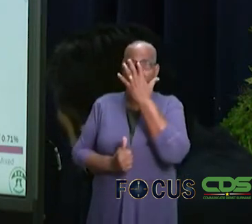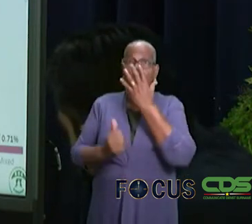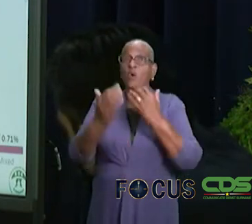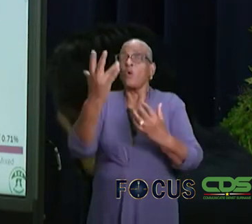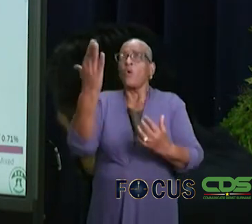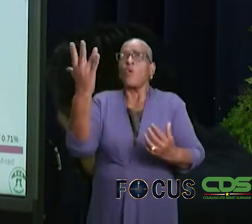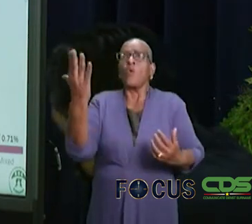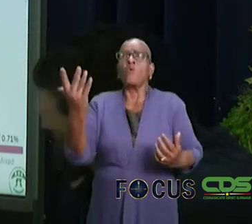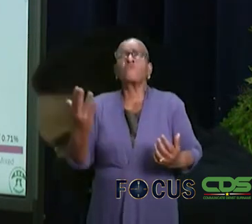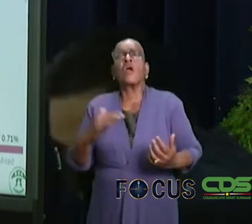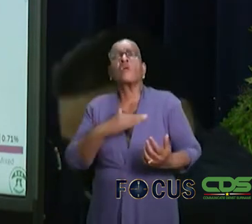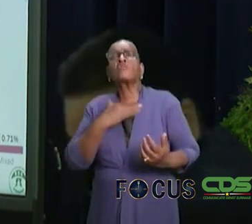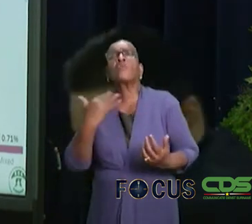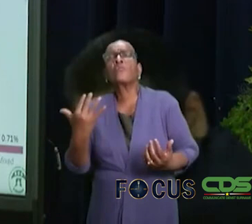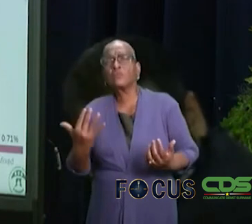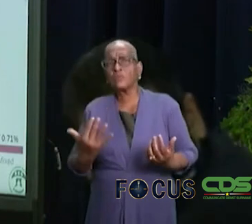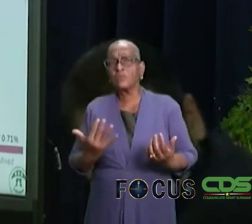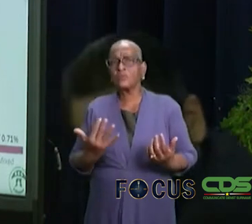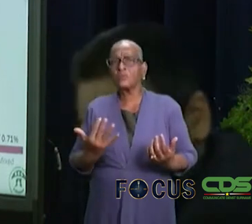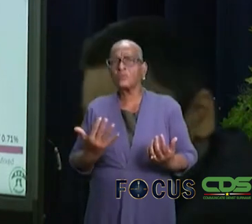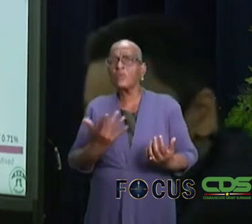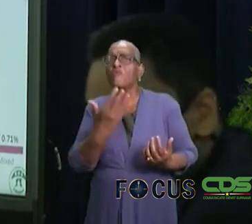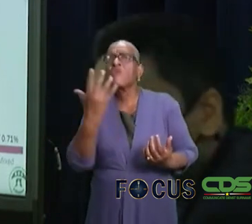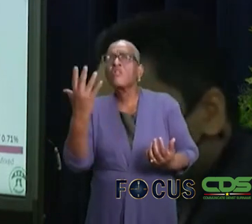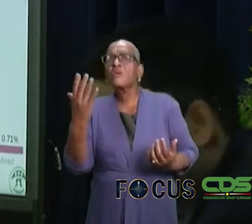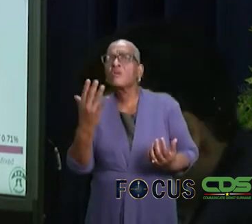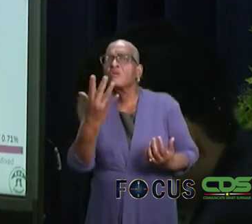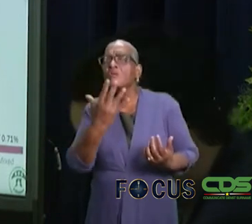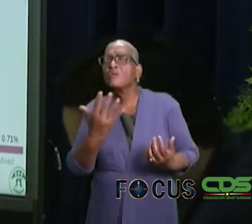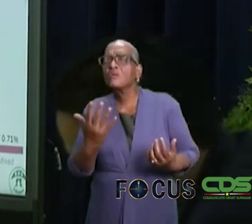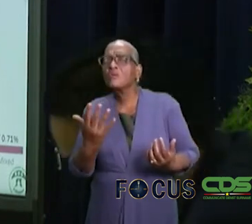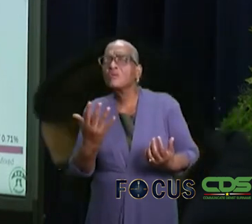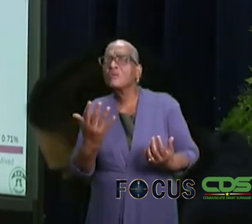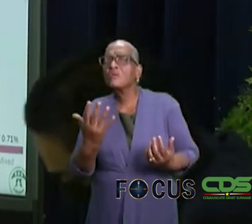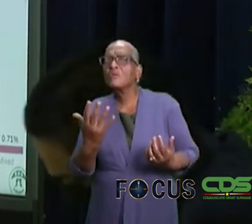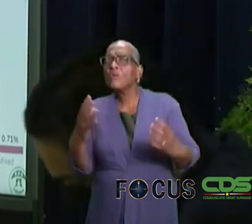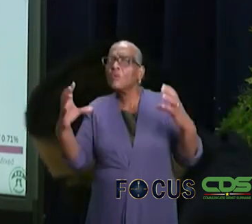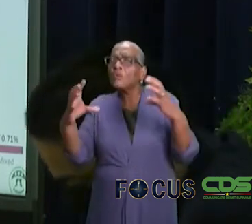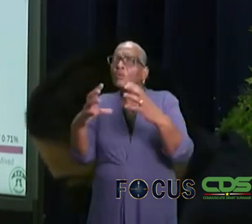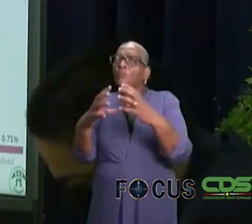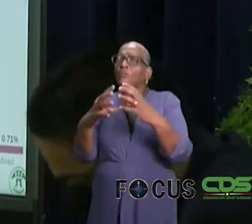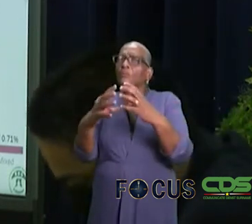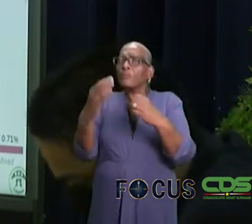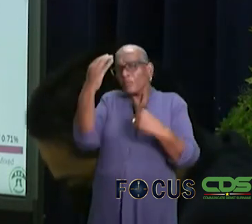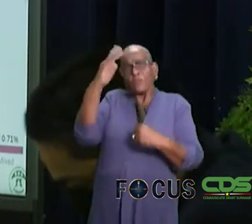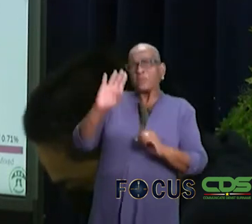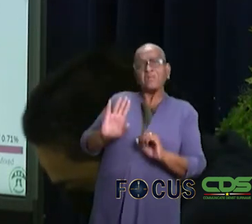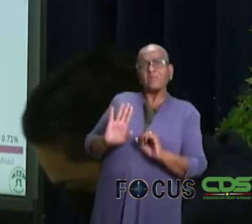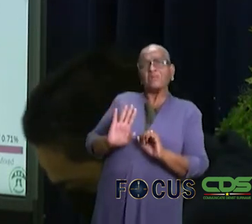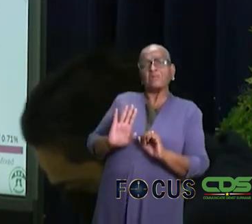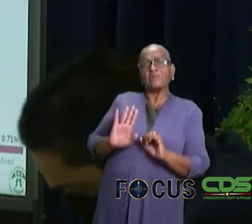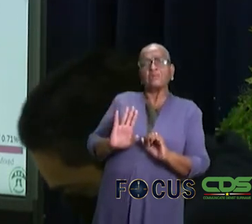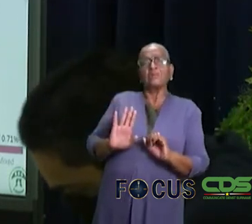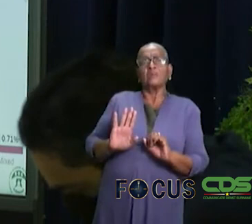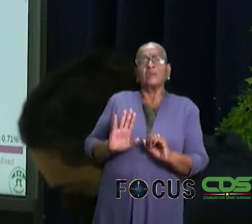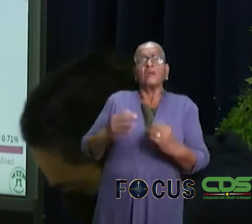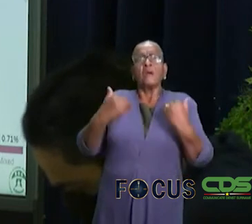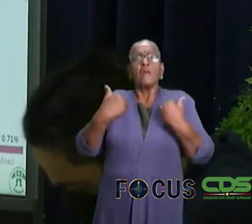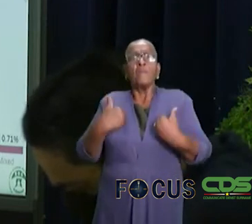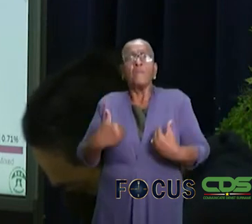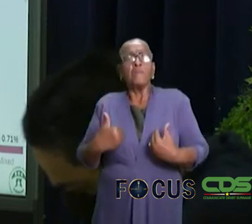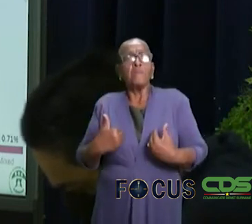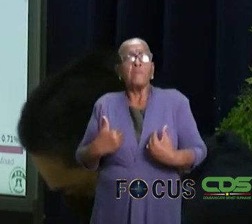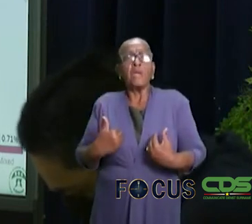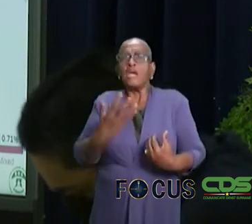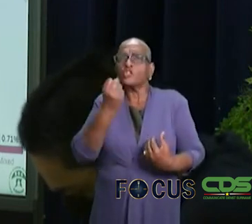hoeveel sterfte we hebben gehad. En dan zien we dat is een grote groep nog. Dat onbekend is. Er is een deel dat mensen gewoon niet